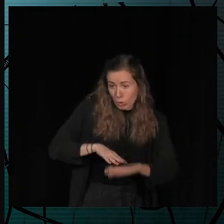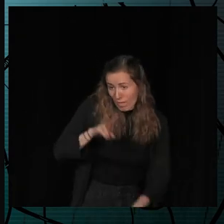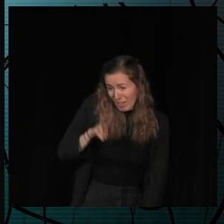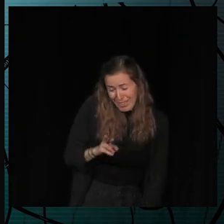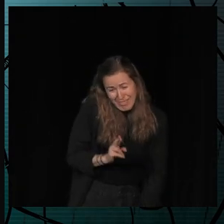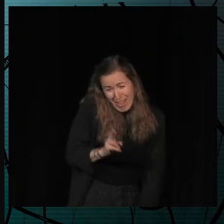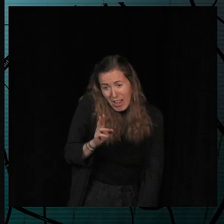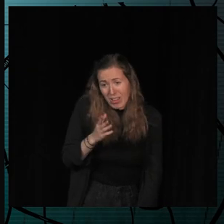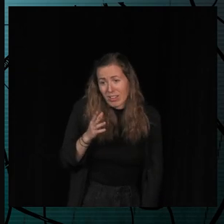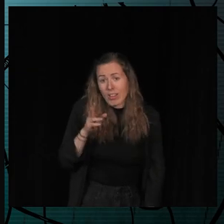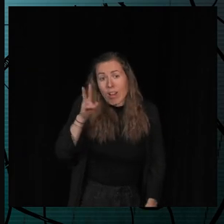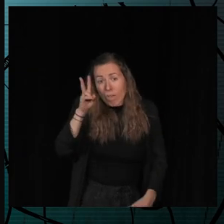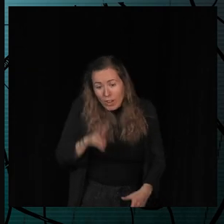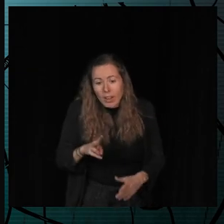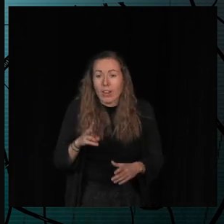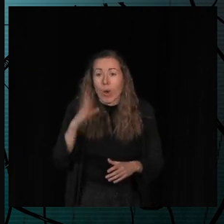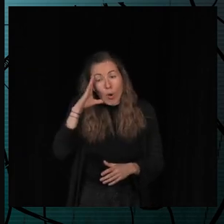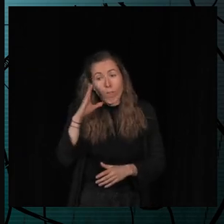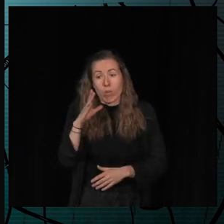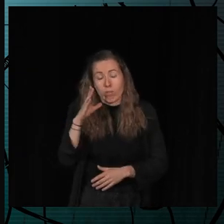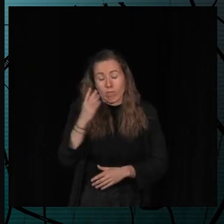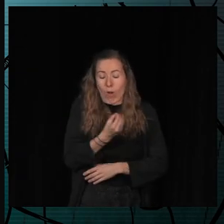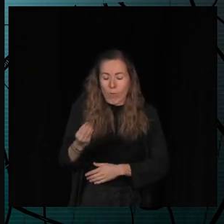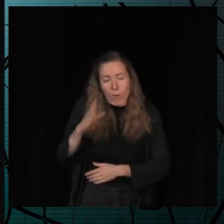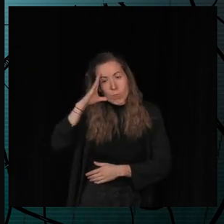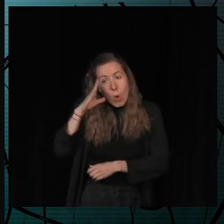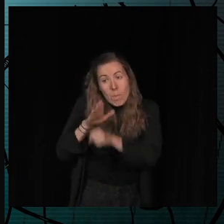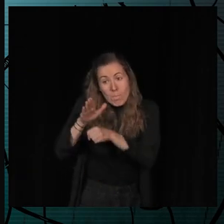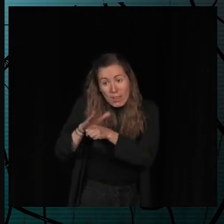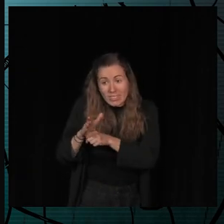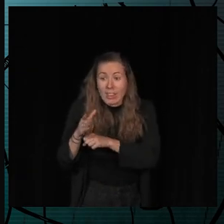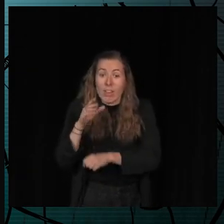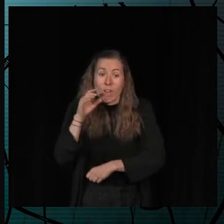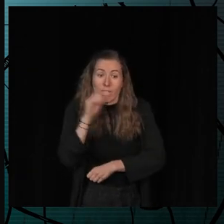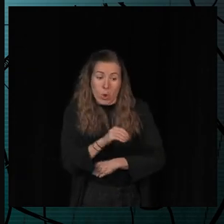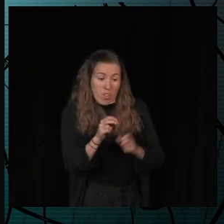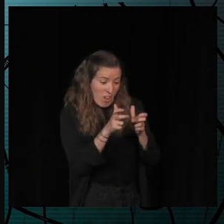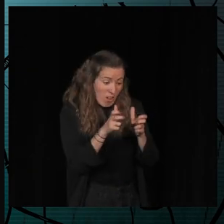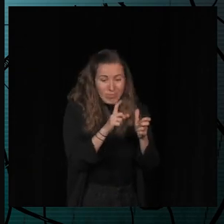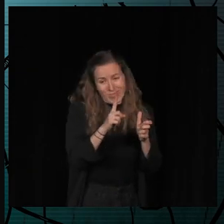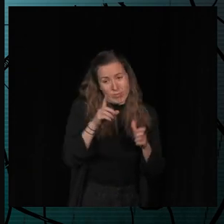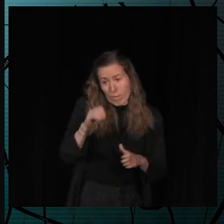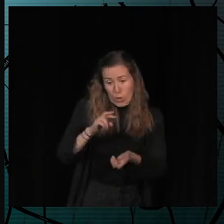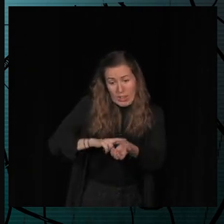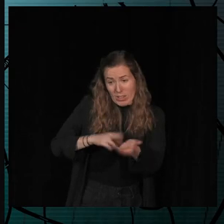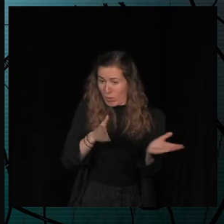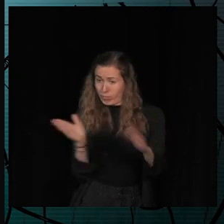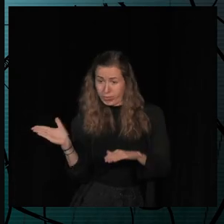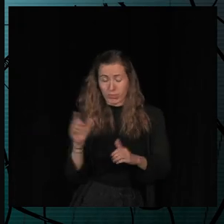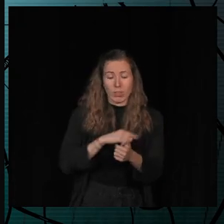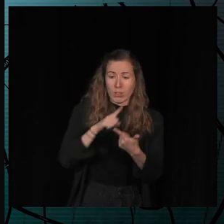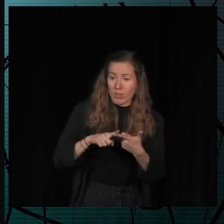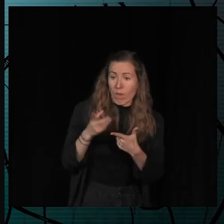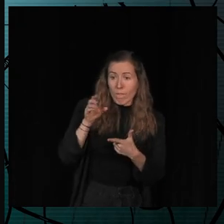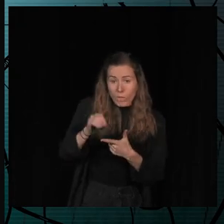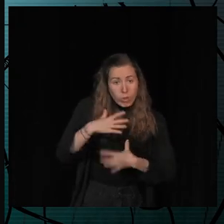passe les enfants qui dorment pas assez c'est à cause des jeux vidéos bah c'est à cause d'une chronobiologie décalée c'est à cause d'une anxiété